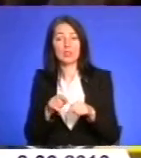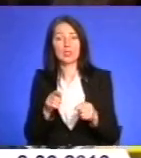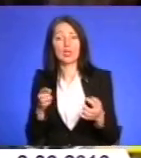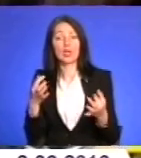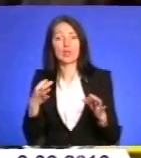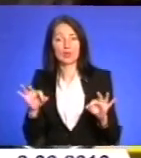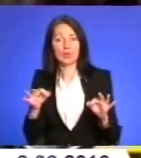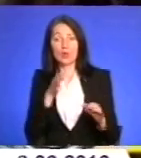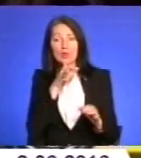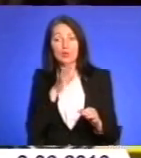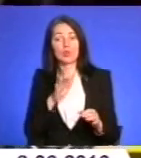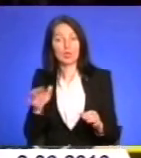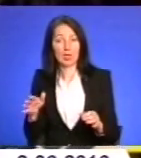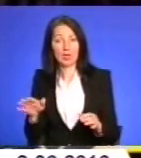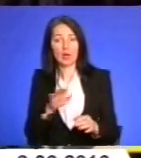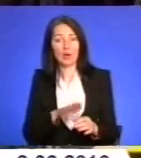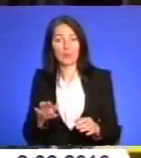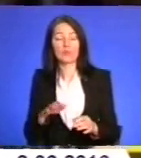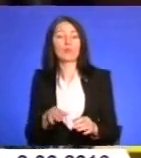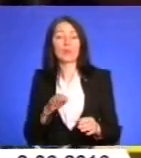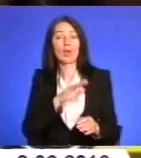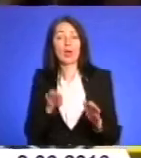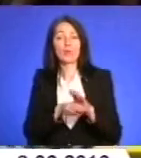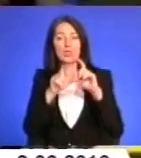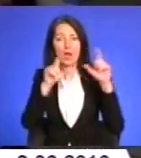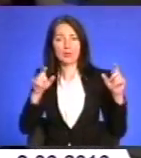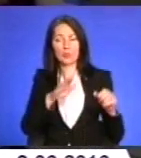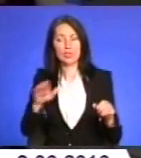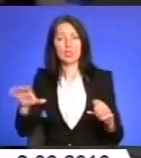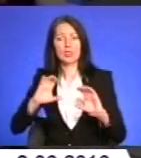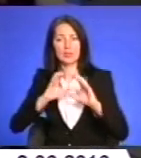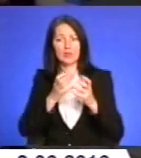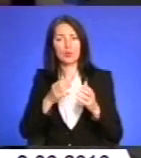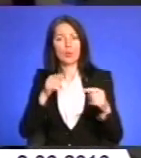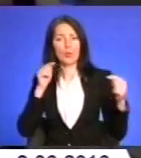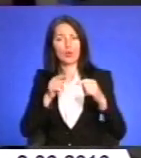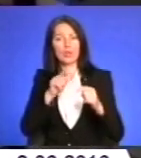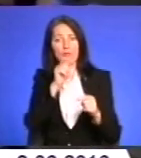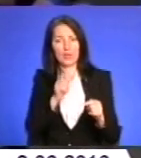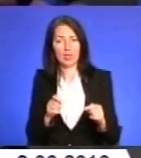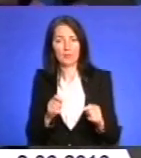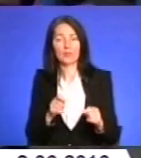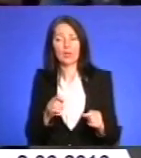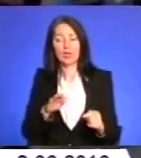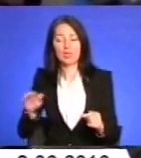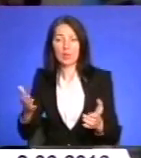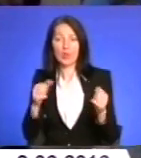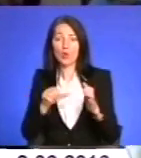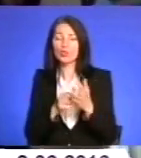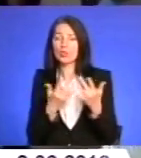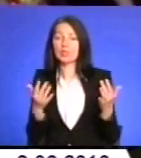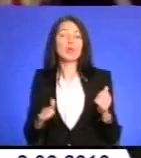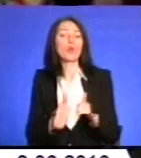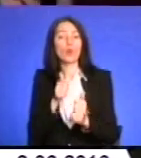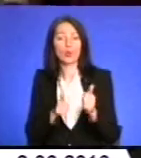заходи для дітлахів проходили під гаслом «Діти світу проти війни». Підростаюче покоління брало участь у різноманітних конкурсах, долучалися до творчих